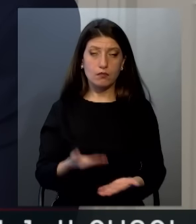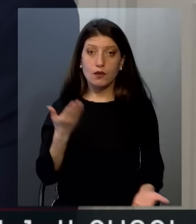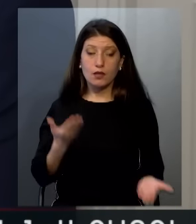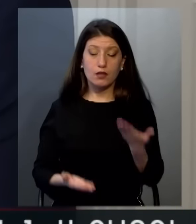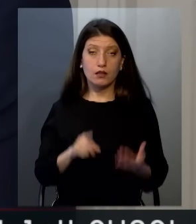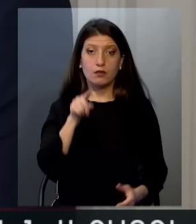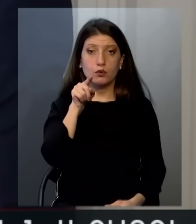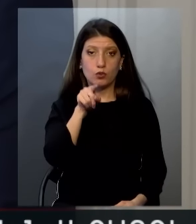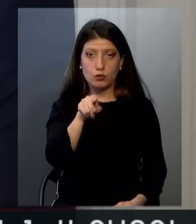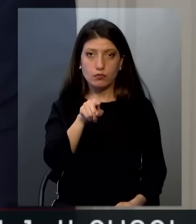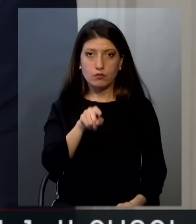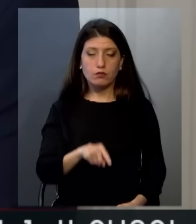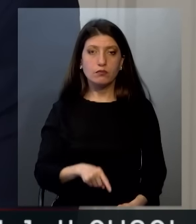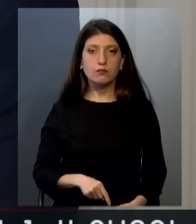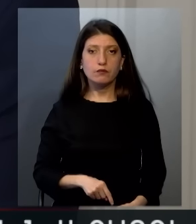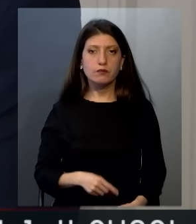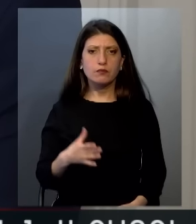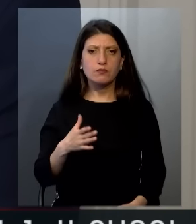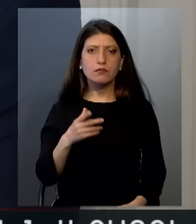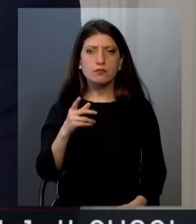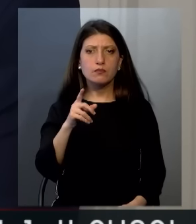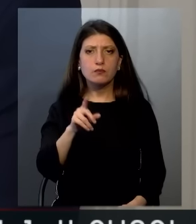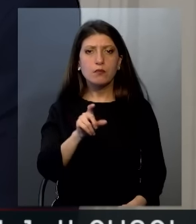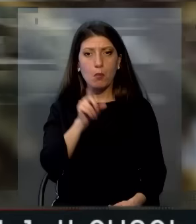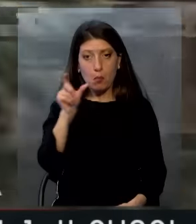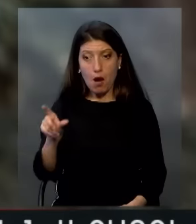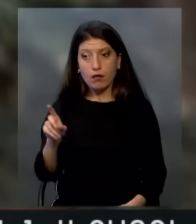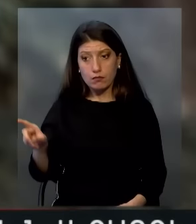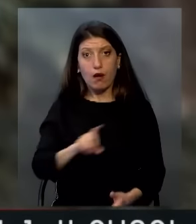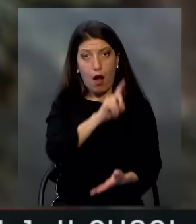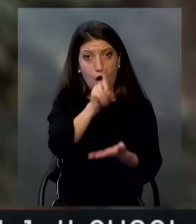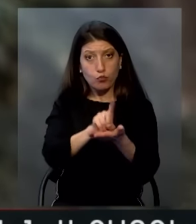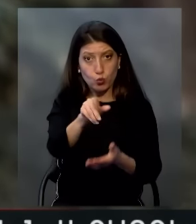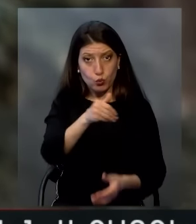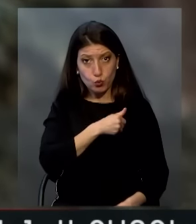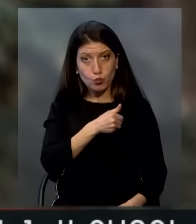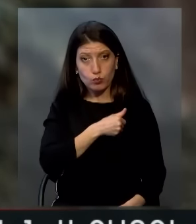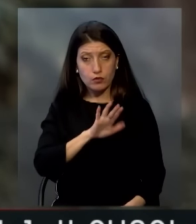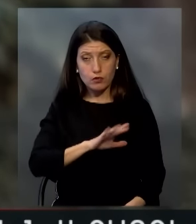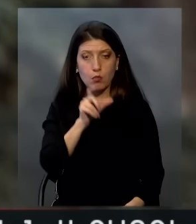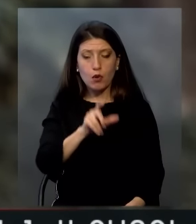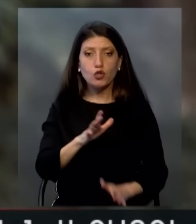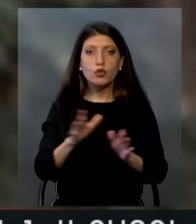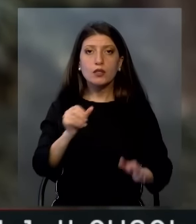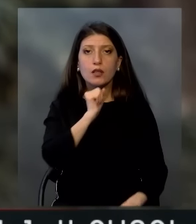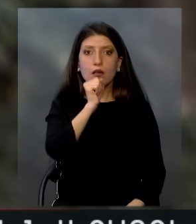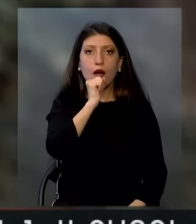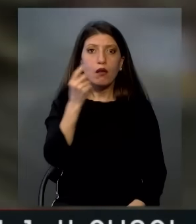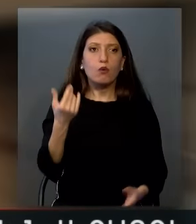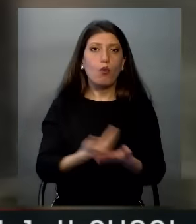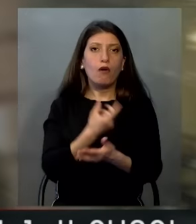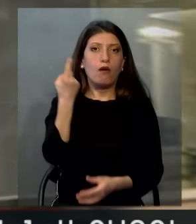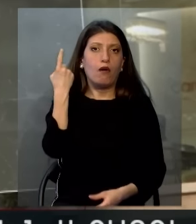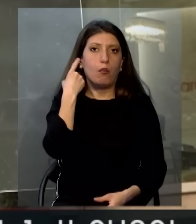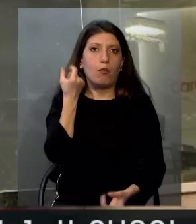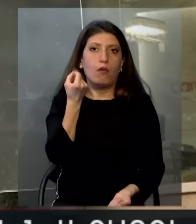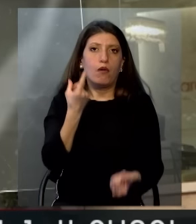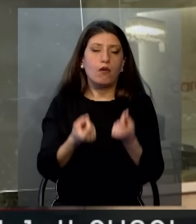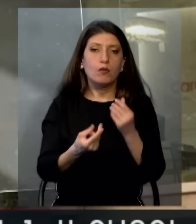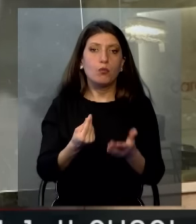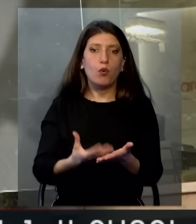դու չես հարցնում այդ մարդը ուզում է թե ոչ։ Այդ մարդկանցից շատերը լրագրողներից են իմացել, որ իրենք փոխանցումներ են